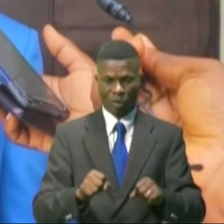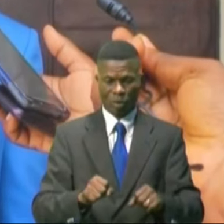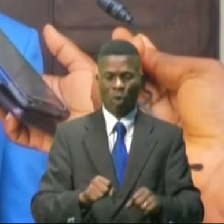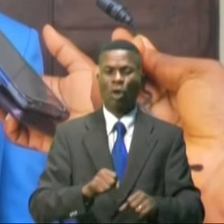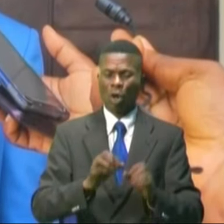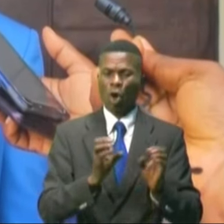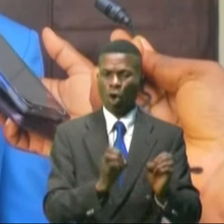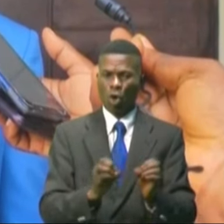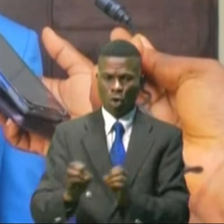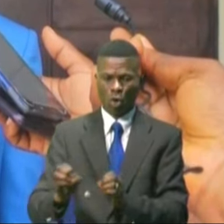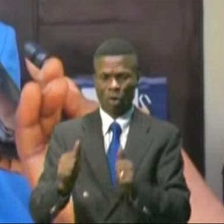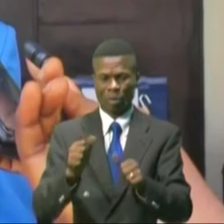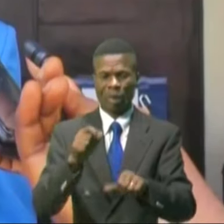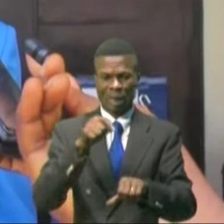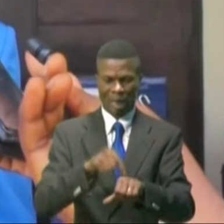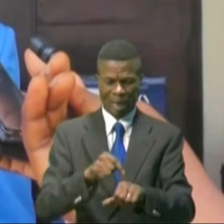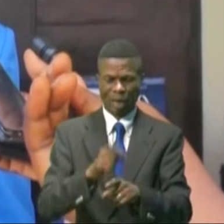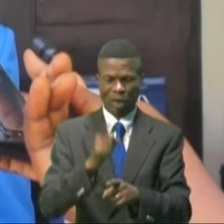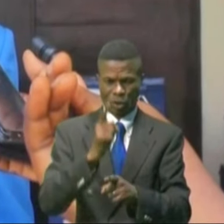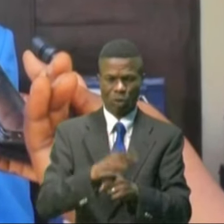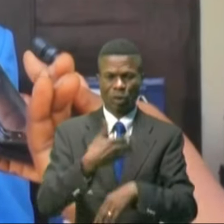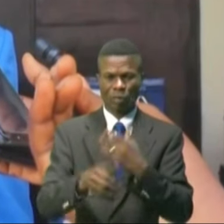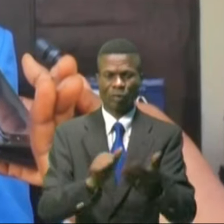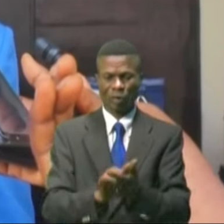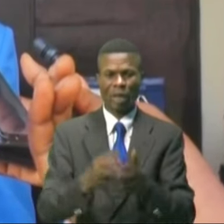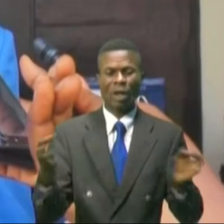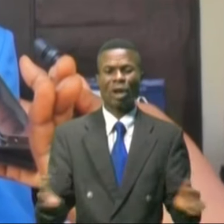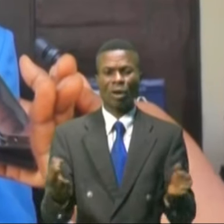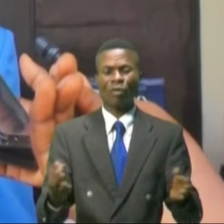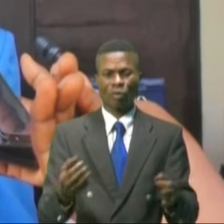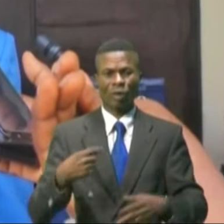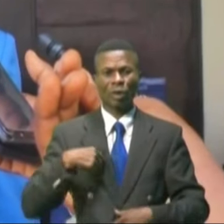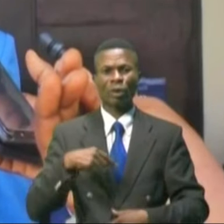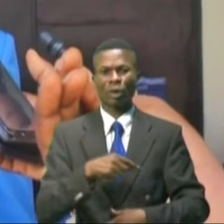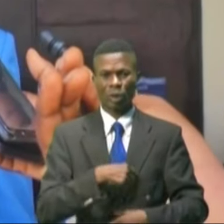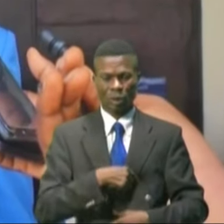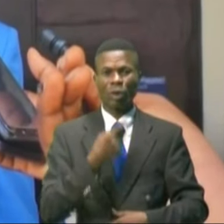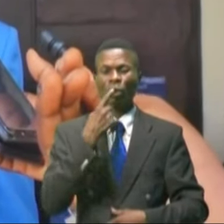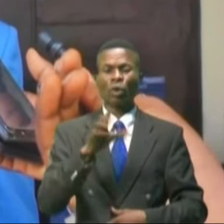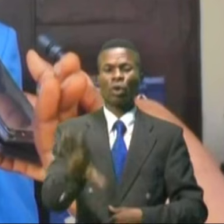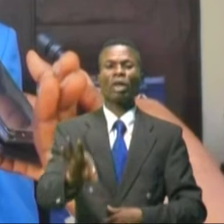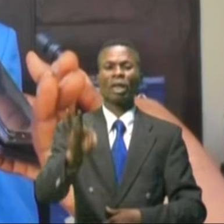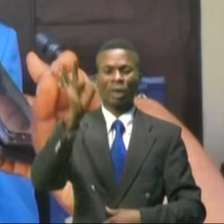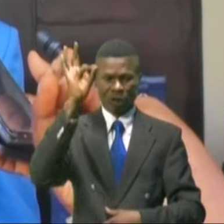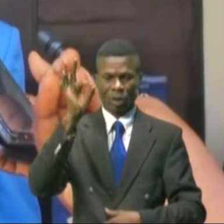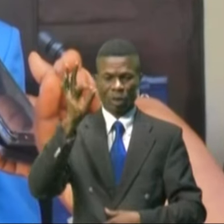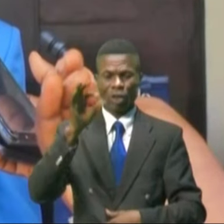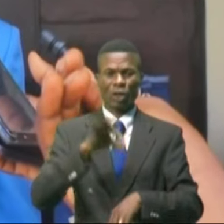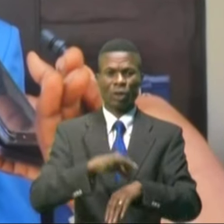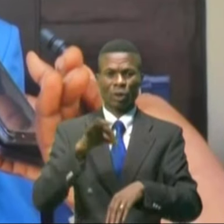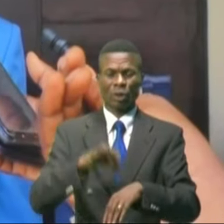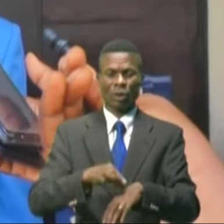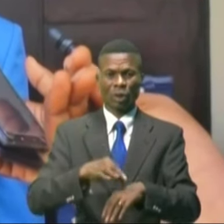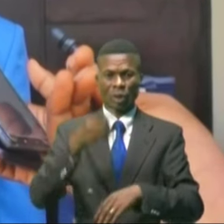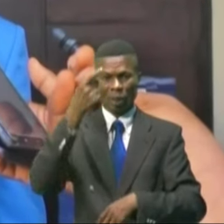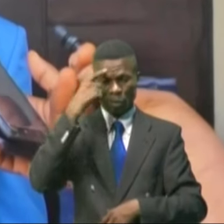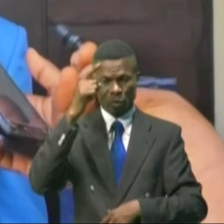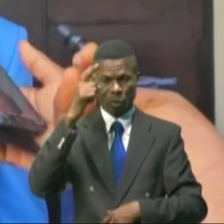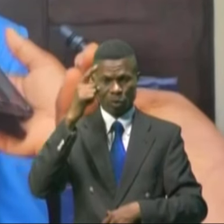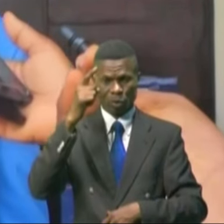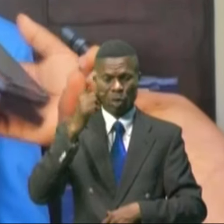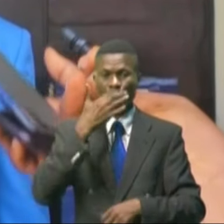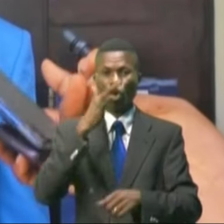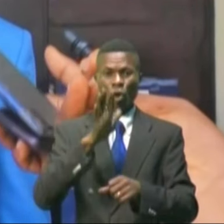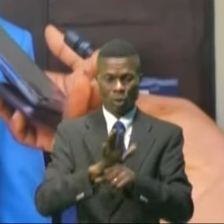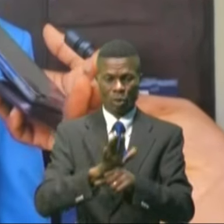effectivement lieu à la date convenue. C'est une fête. Nous avons toujours dit que le jury est une occasion de pouvoir rassurer